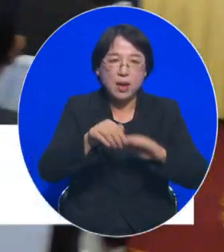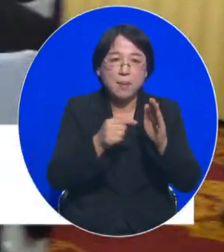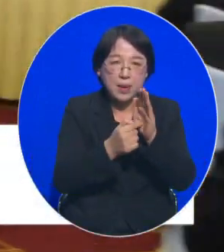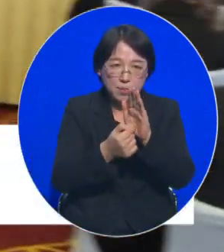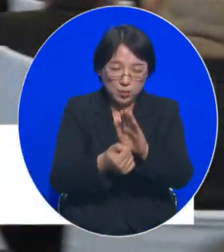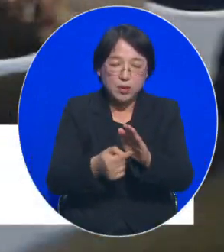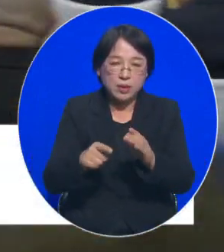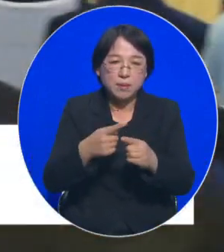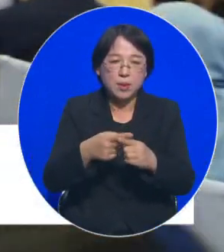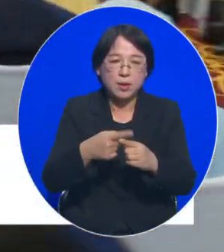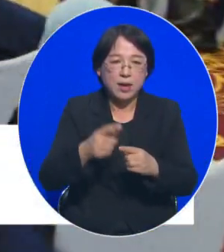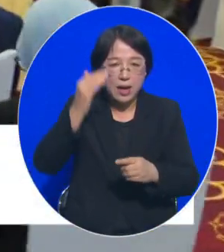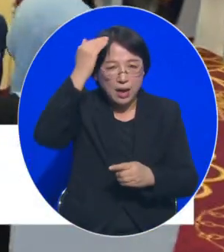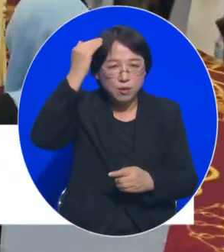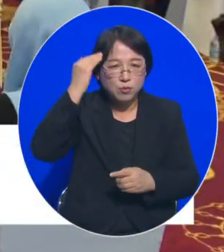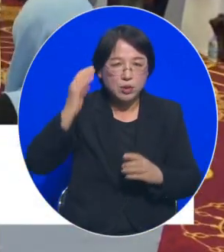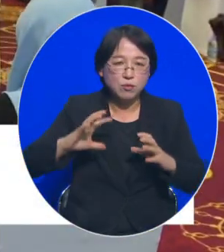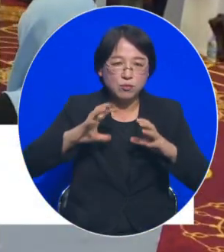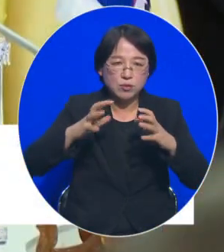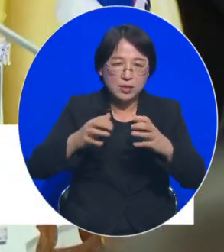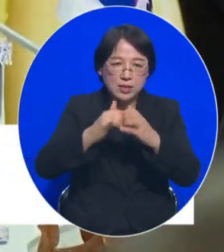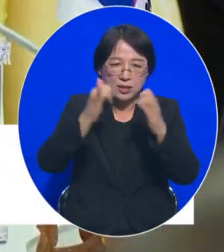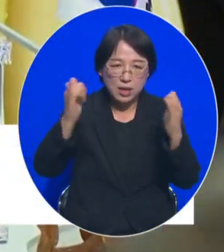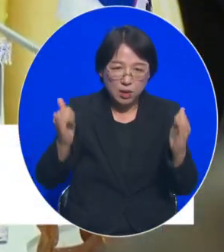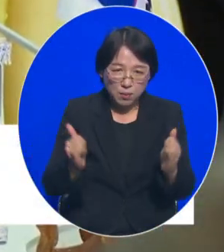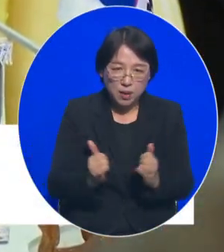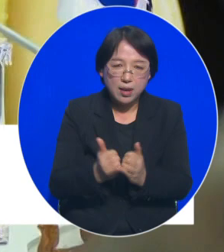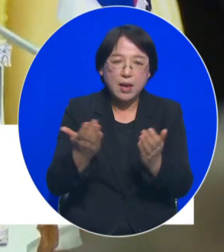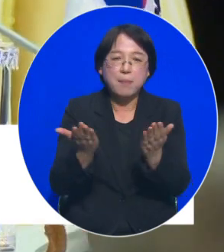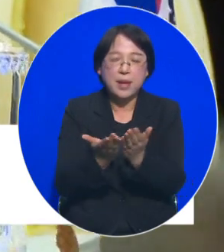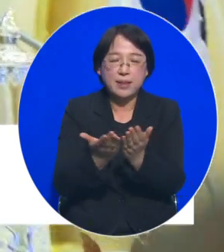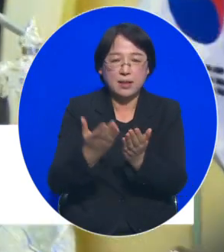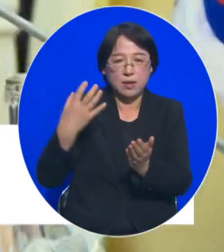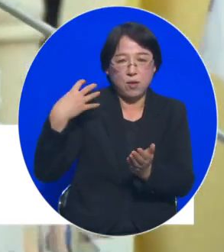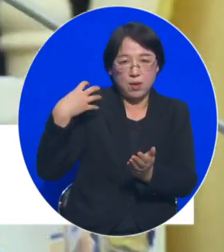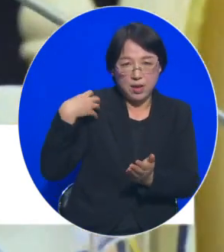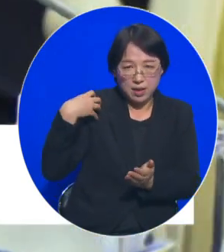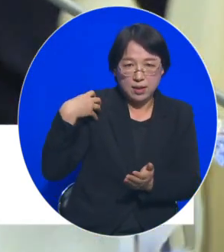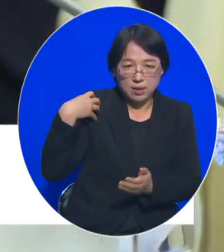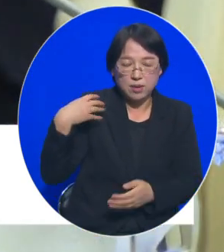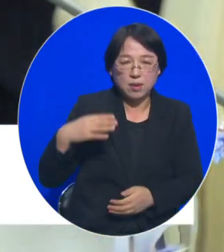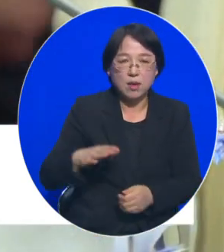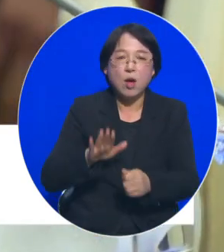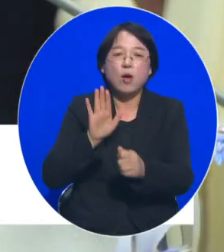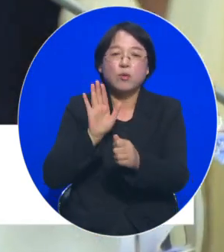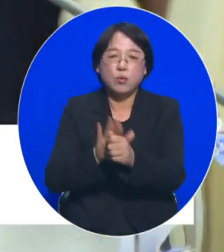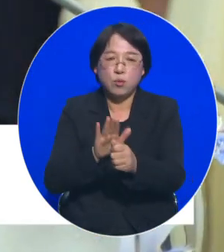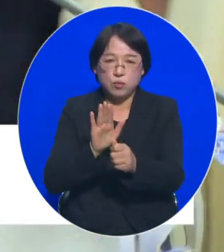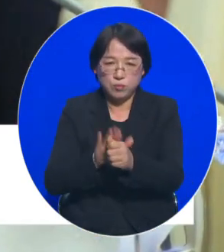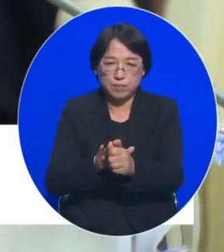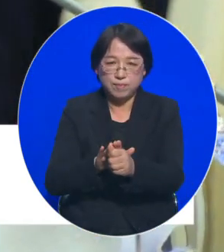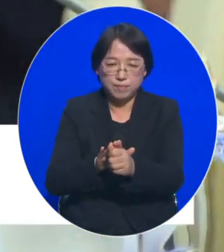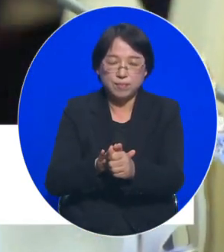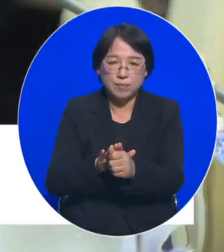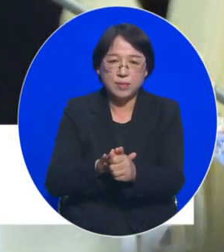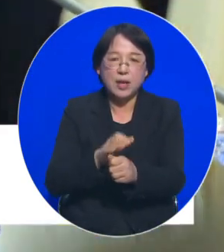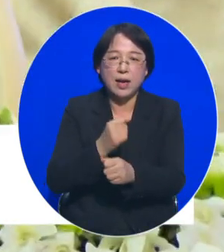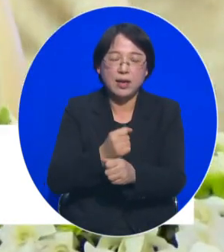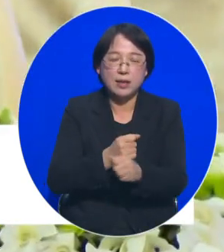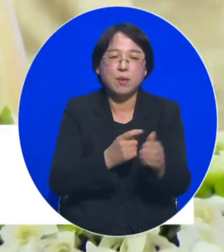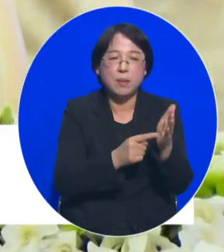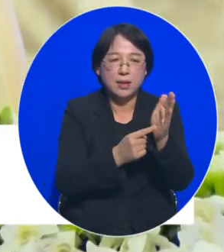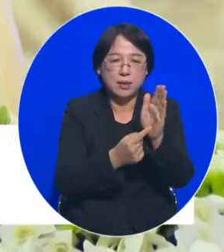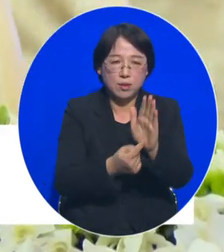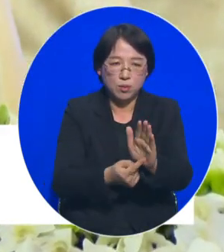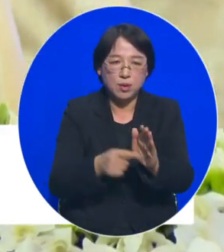한국이 국제사회 국격의 결만 걸맞는 역할과 기여를 하겠다고 이제 밝히고